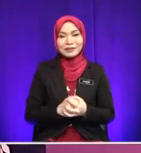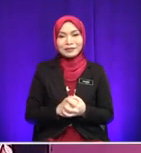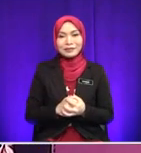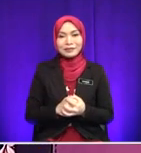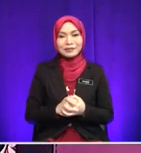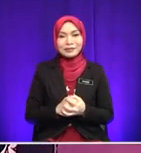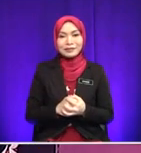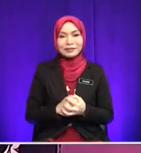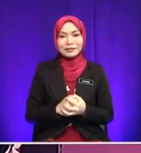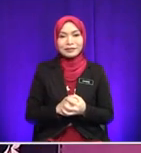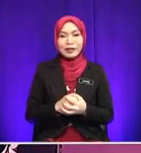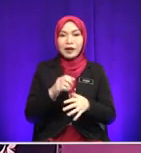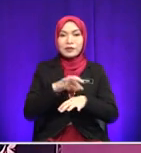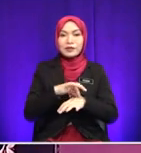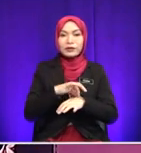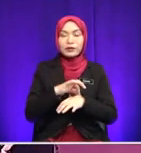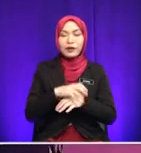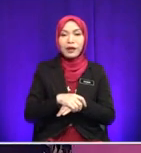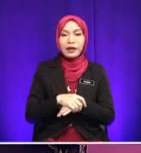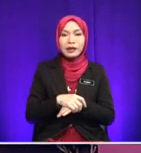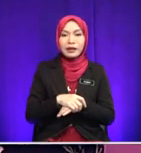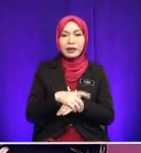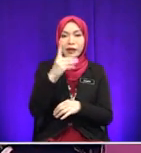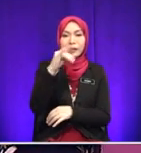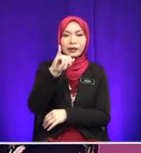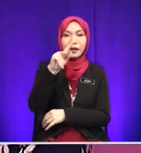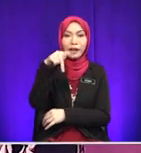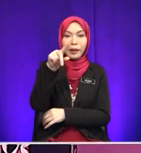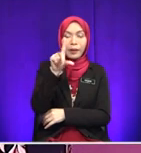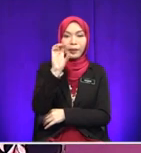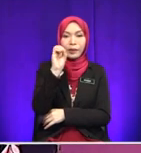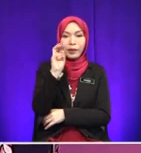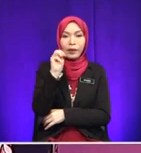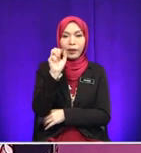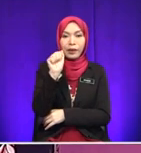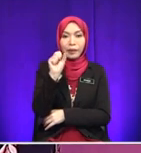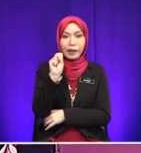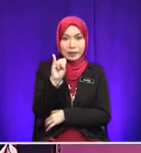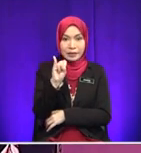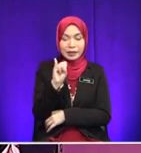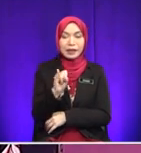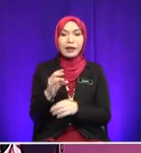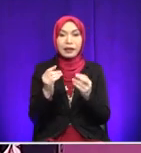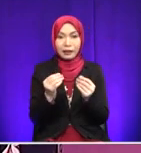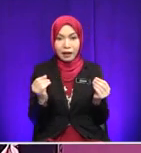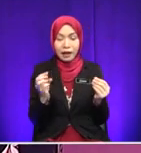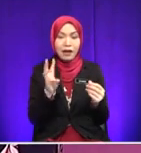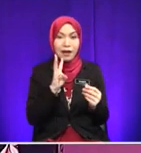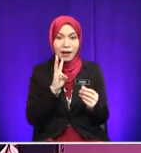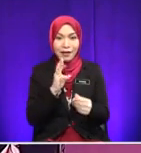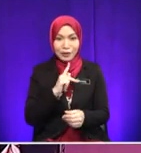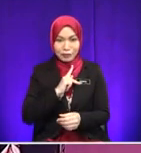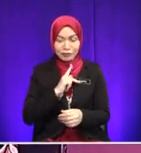Sentuhan diplomasi tanah airku. Jadi, di sini hari ini apakah ceritanya? Bagaimana kita melakukan